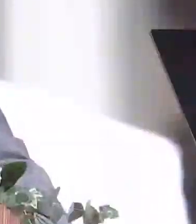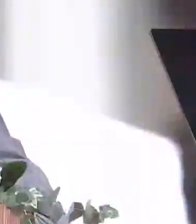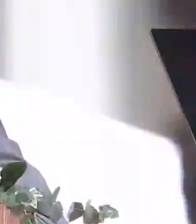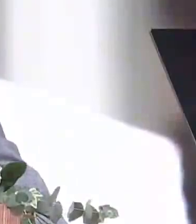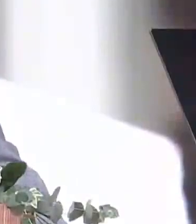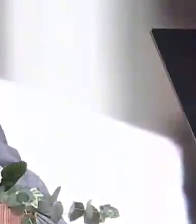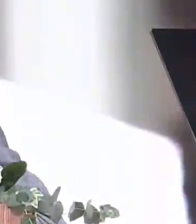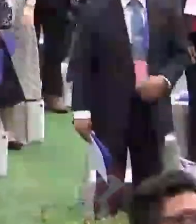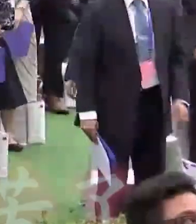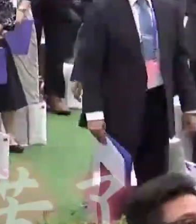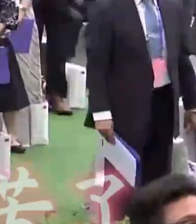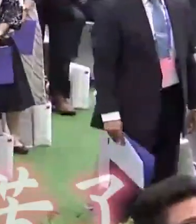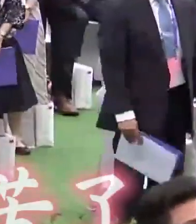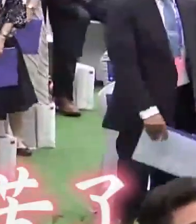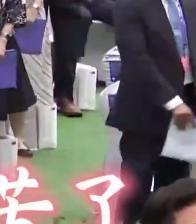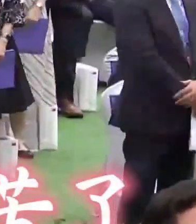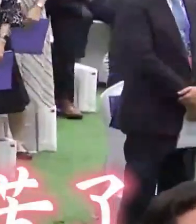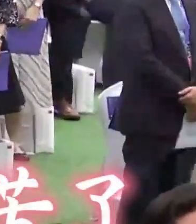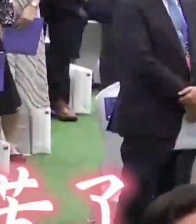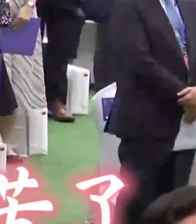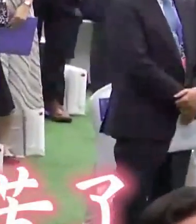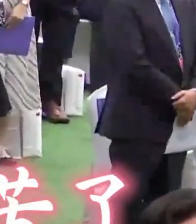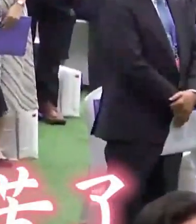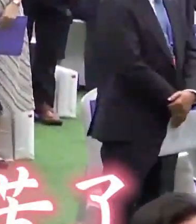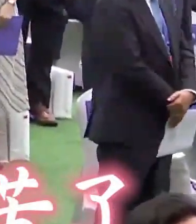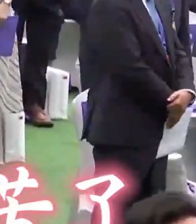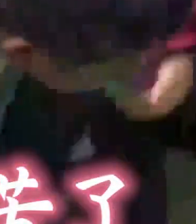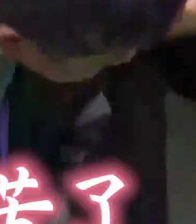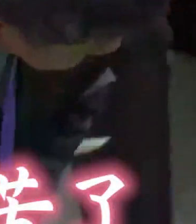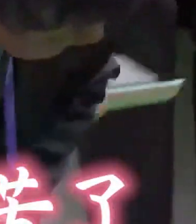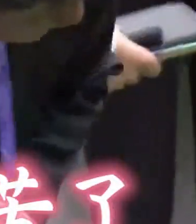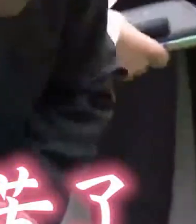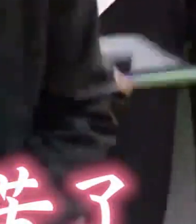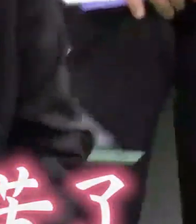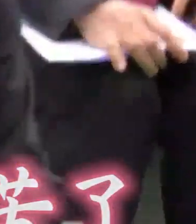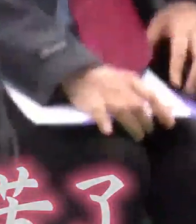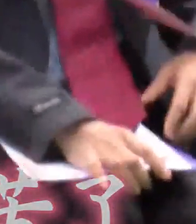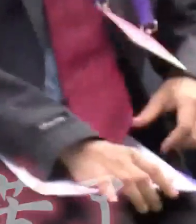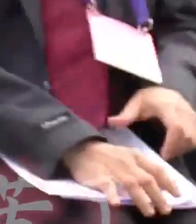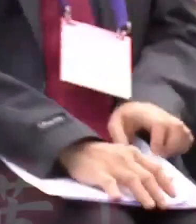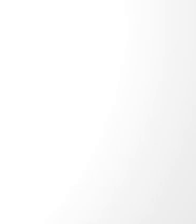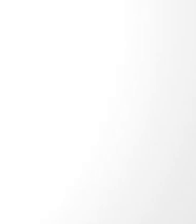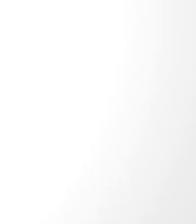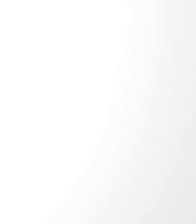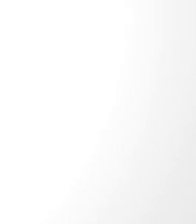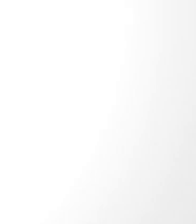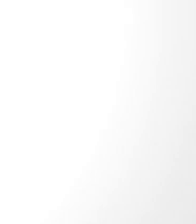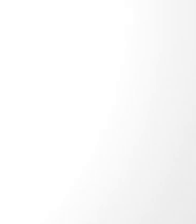队，请站起来好吗？请坐。